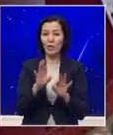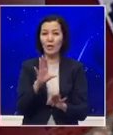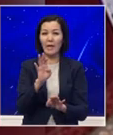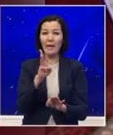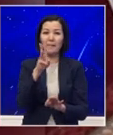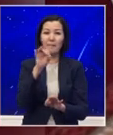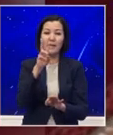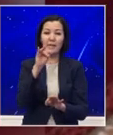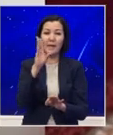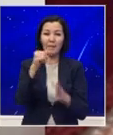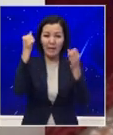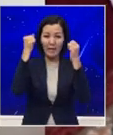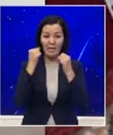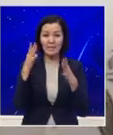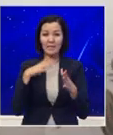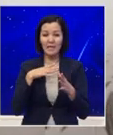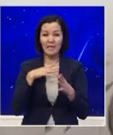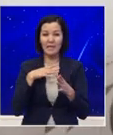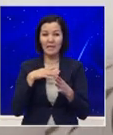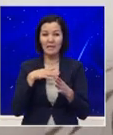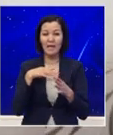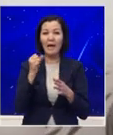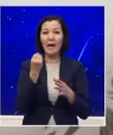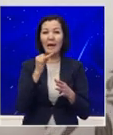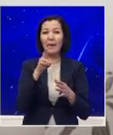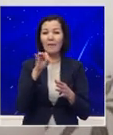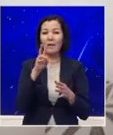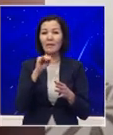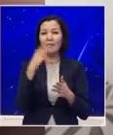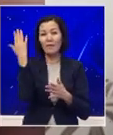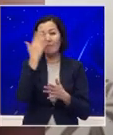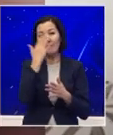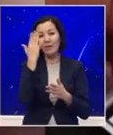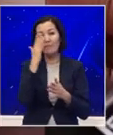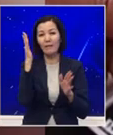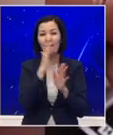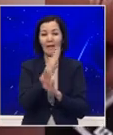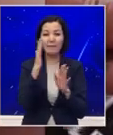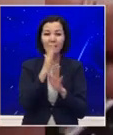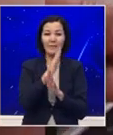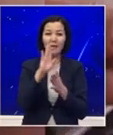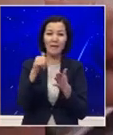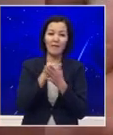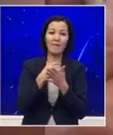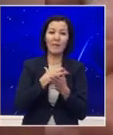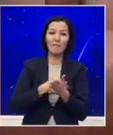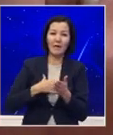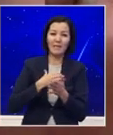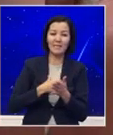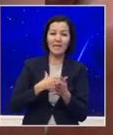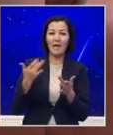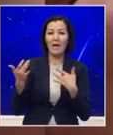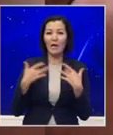кигізген еді. Содан шешпепті. Шәкен Аймановтың фильмі де тағдыр шешті туынды болды. Әлімғазы Райымбековтың тақиялы